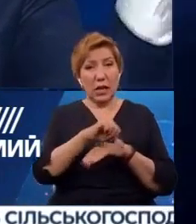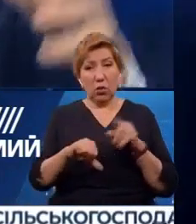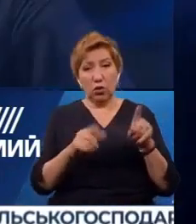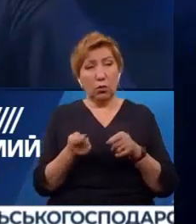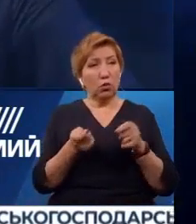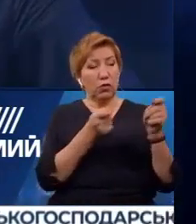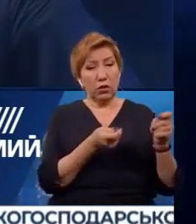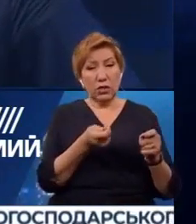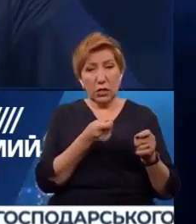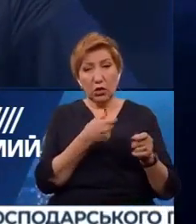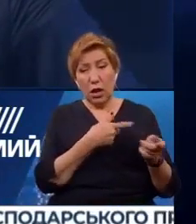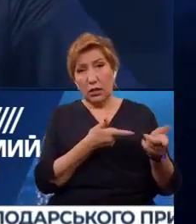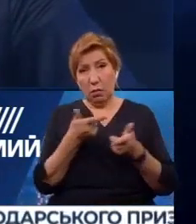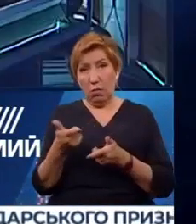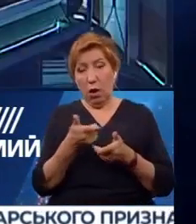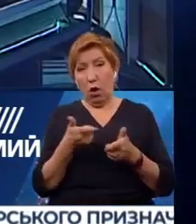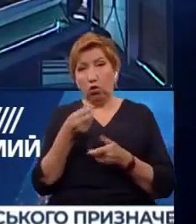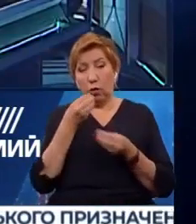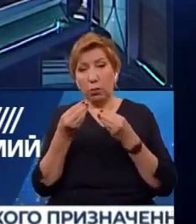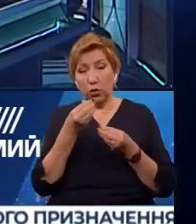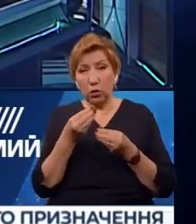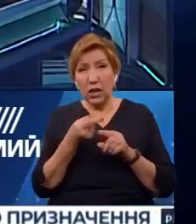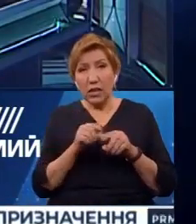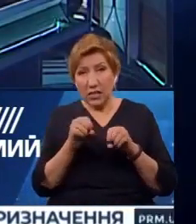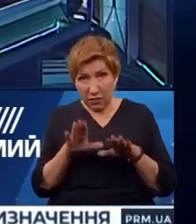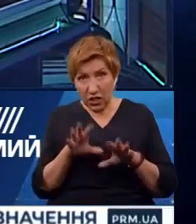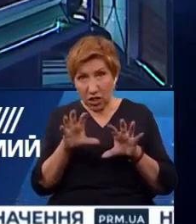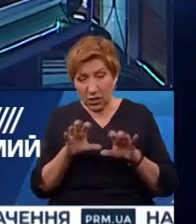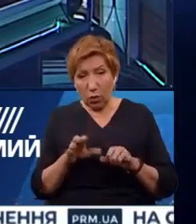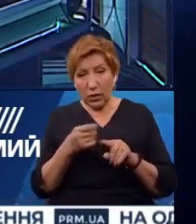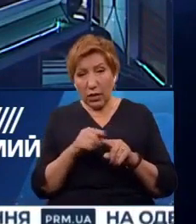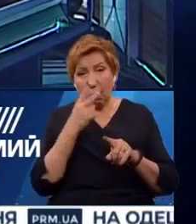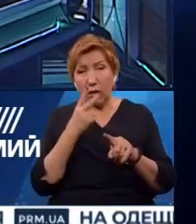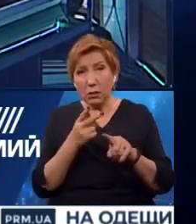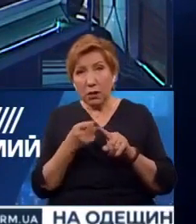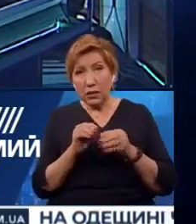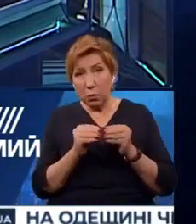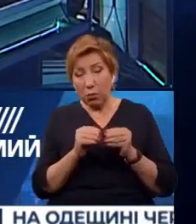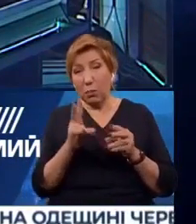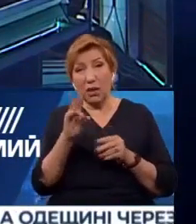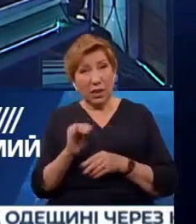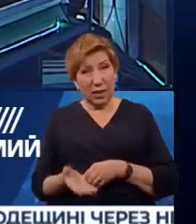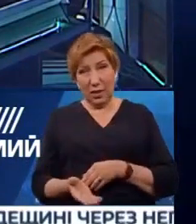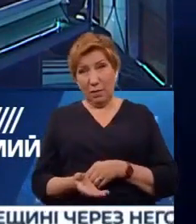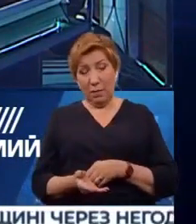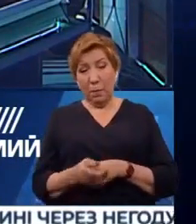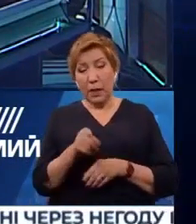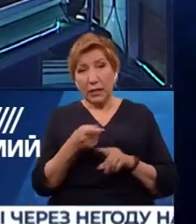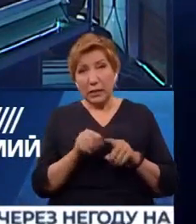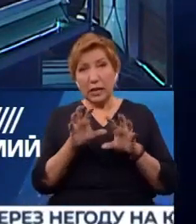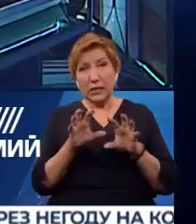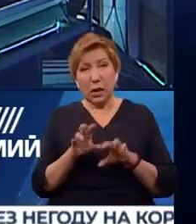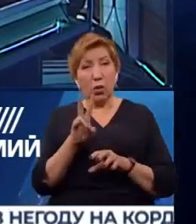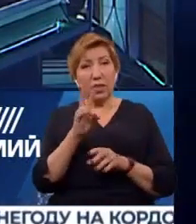зерно, а нам завозять готову продукцію. Чи вирішує цей закон, який сьогодні ми розглядаємо, ці проблеми? Ні, він не вирішує. Цей закон